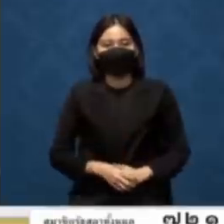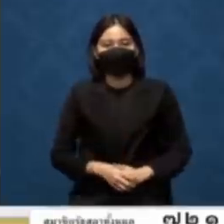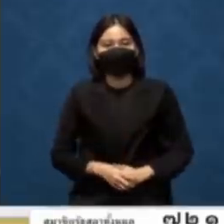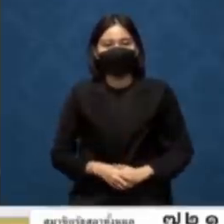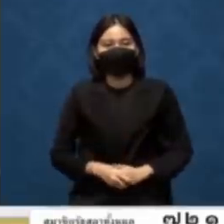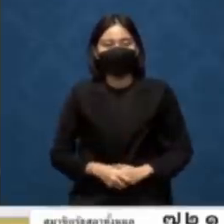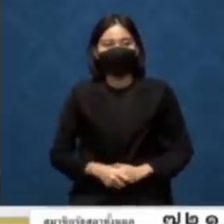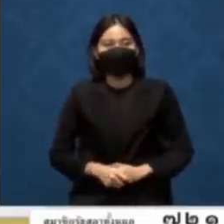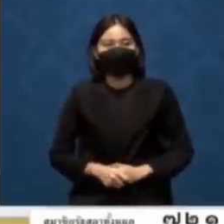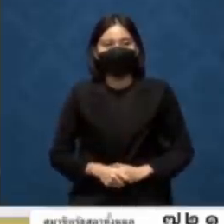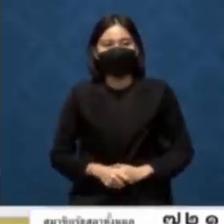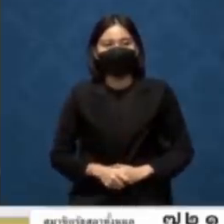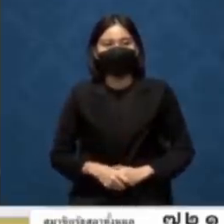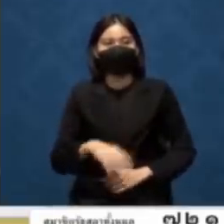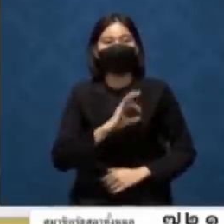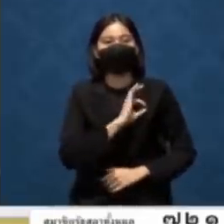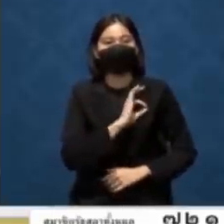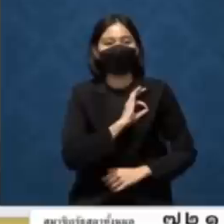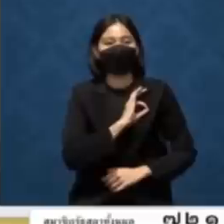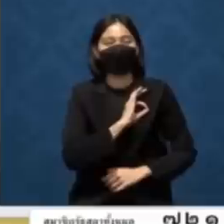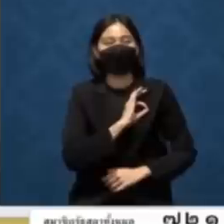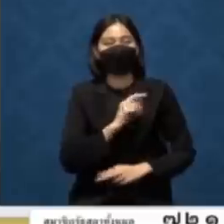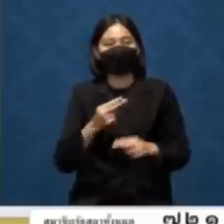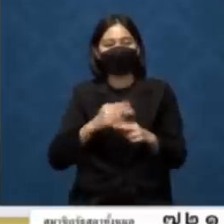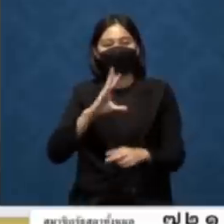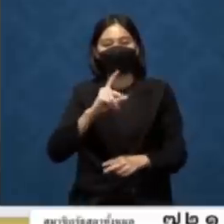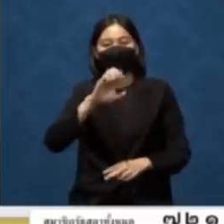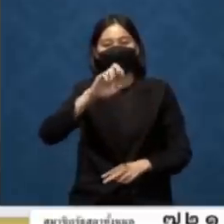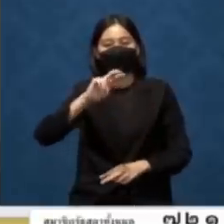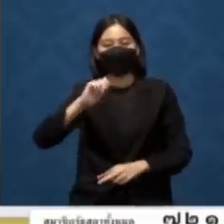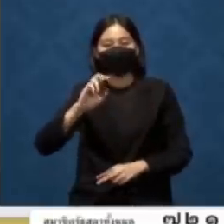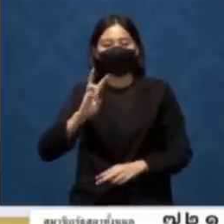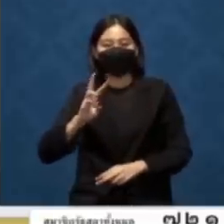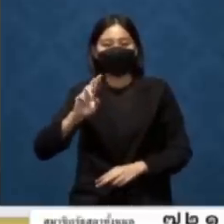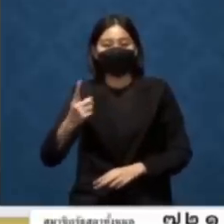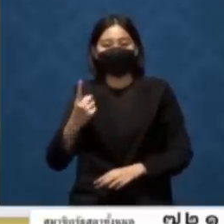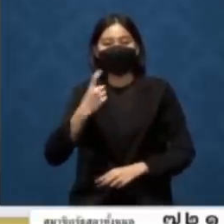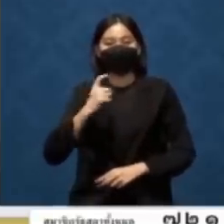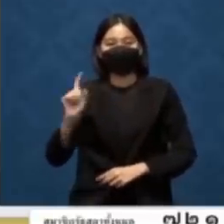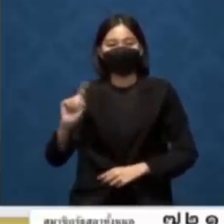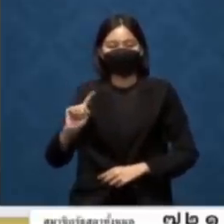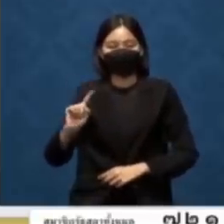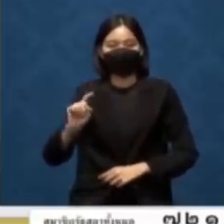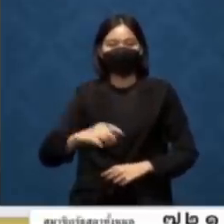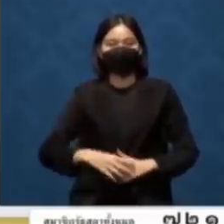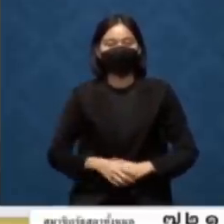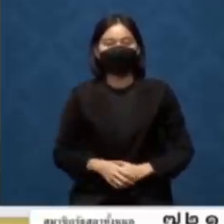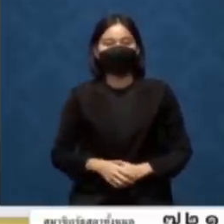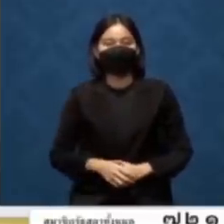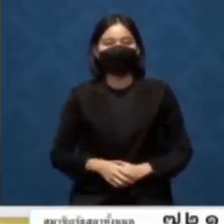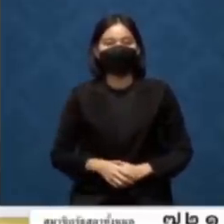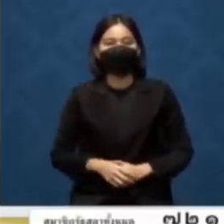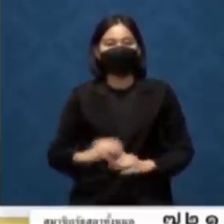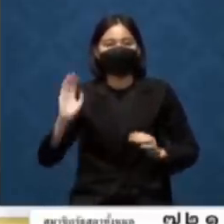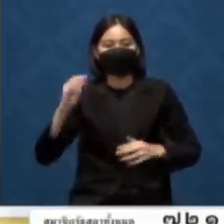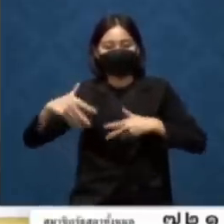ท่านสมาชิตุขทศก Alcohol, ท่าน hochoninvonท่ตคำถามว่าการออกเสงปชามต